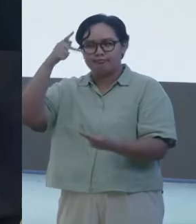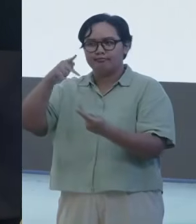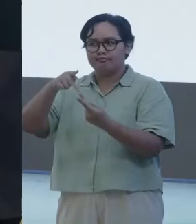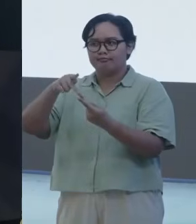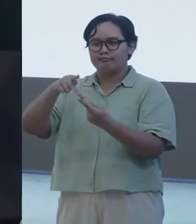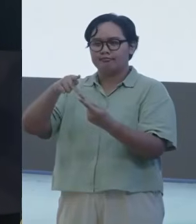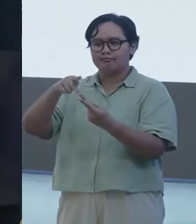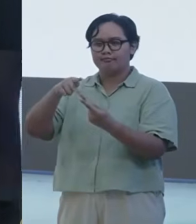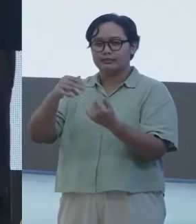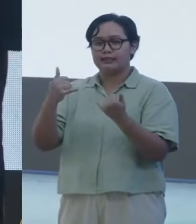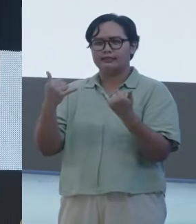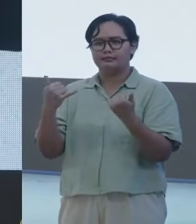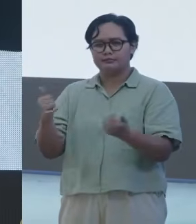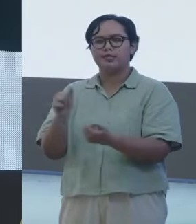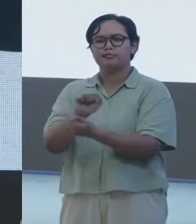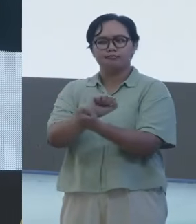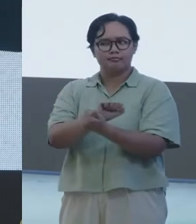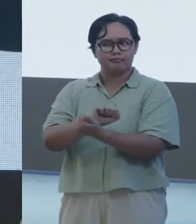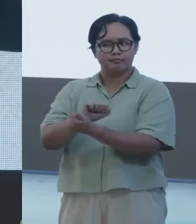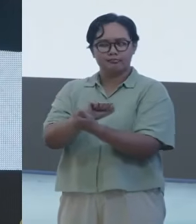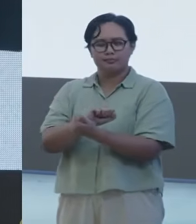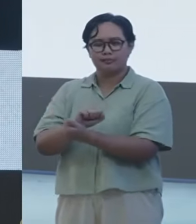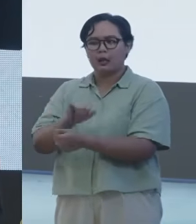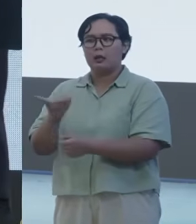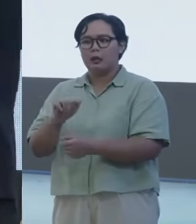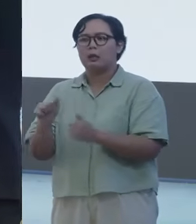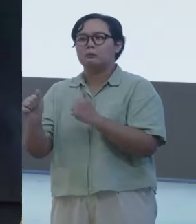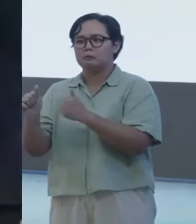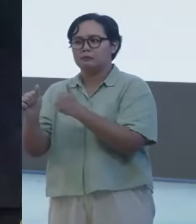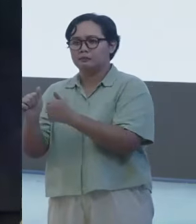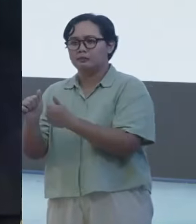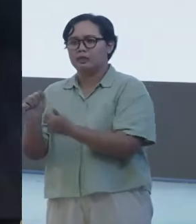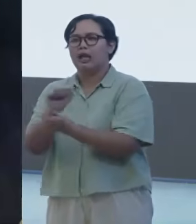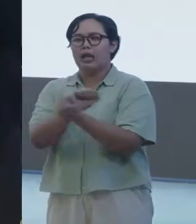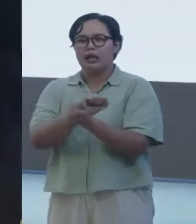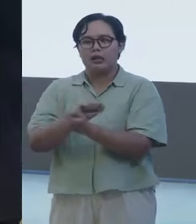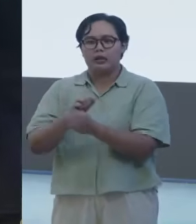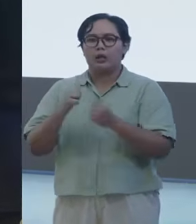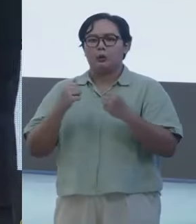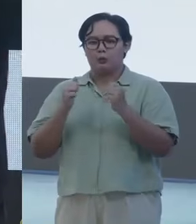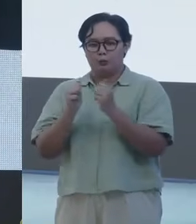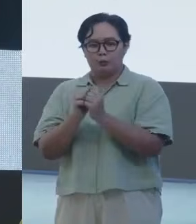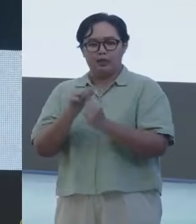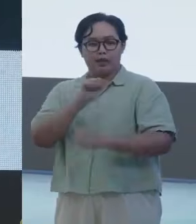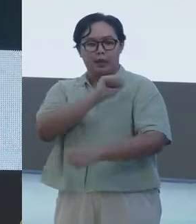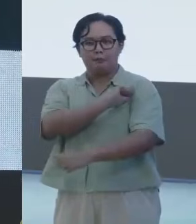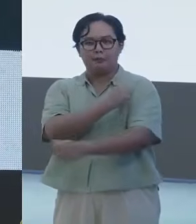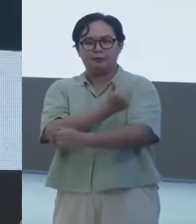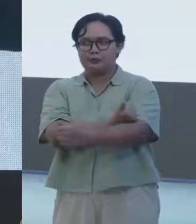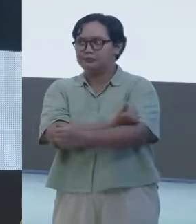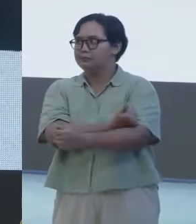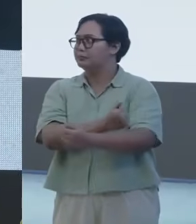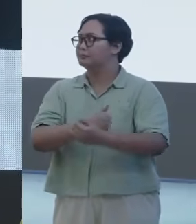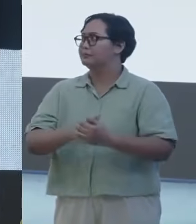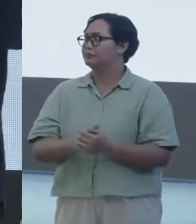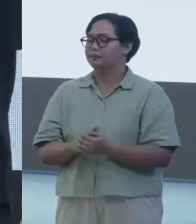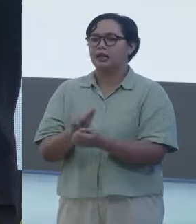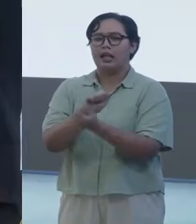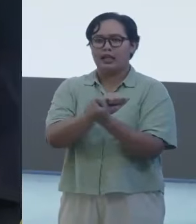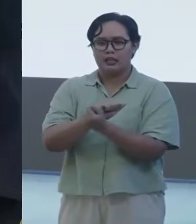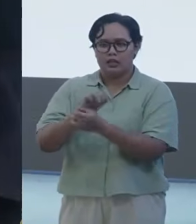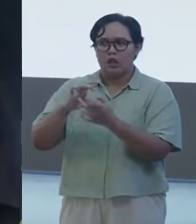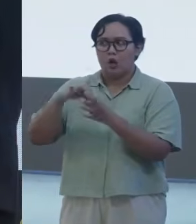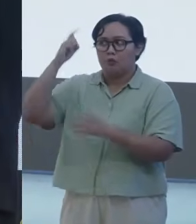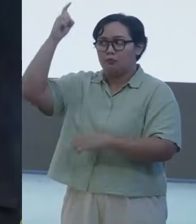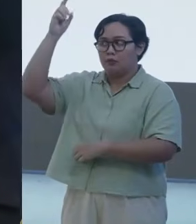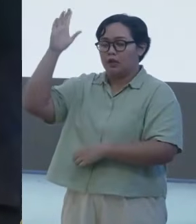Itong alipin na ito na apostol, alipin na may otoridad. Alipin ng Diyos, may